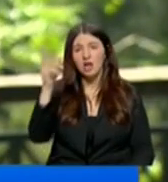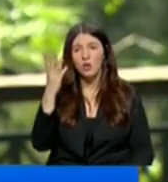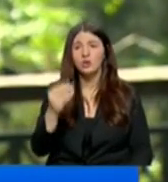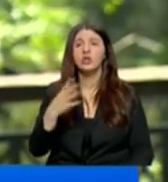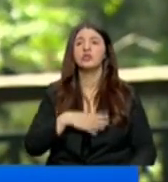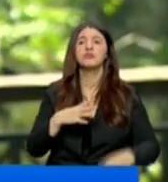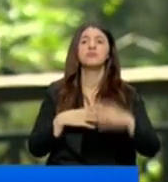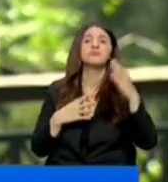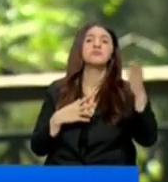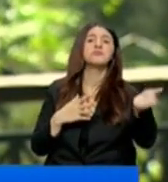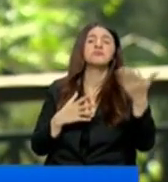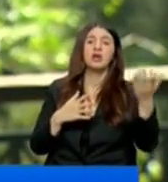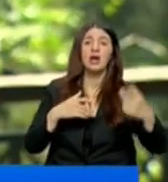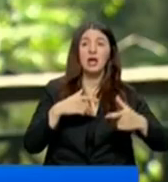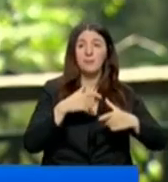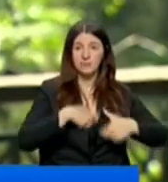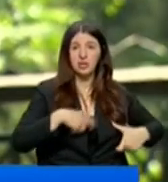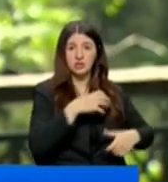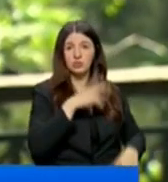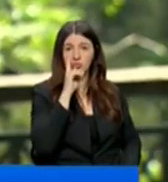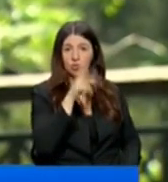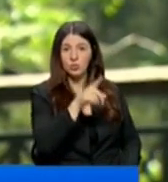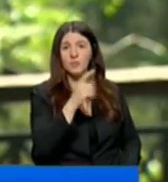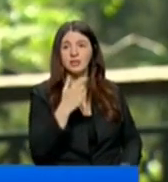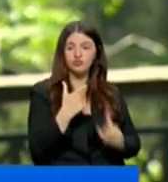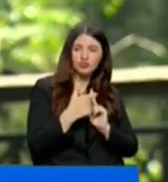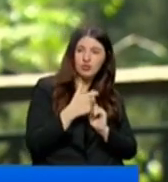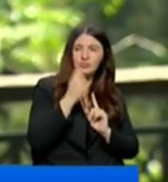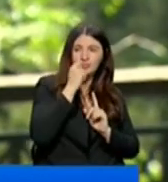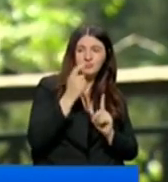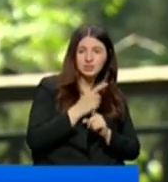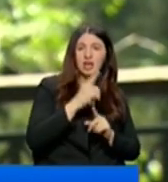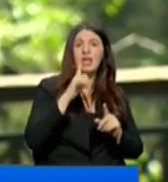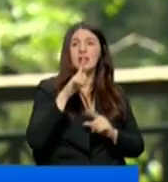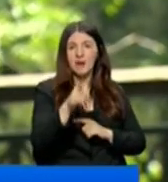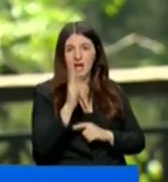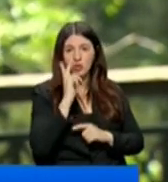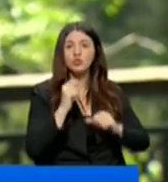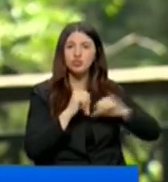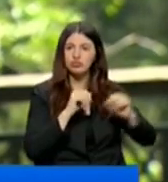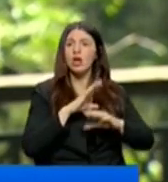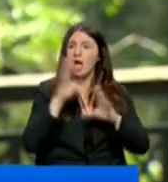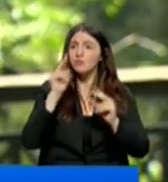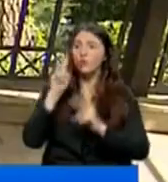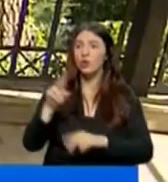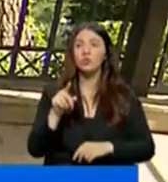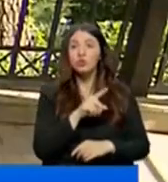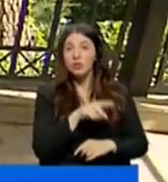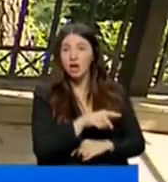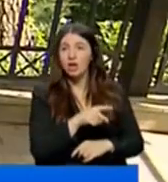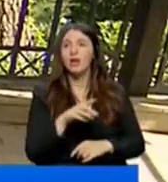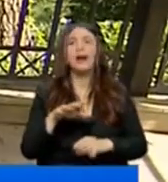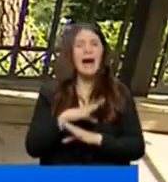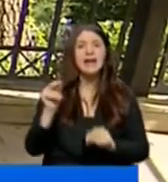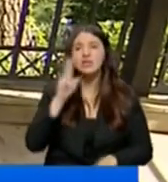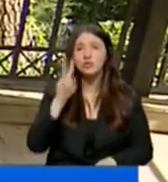ister efendim... Mesela milliyetçiler görüyor mu orada? Milliyetçiler de görüyor. Muhafazakarlar. Tabii. Muhafazakarlar da görüyor. Liberaller de görüyor. Hepsi görüyor. Kürtler. Yani, evet, tabii.